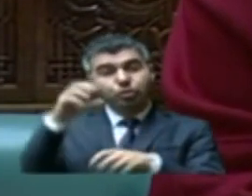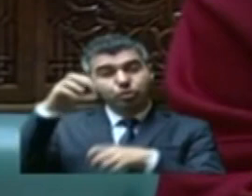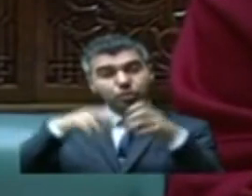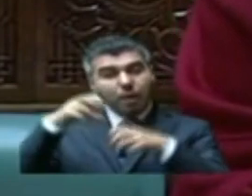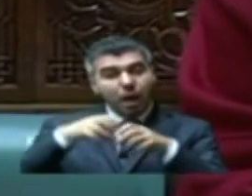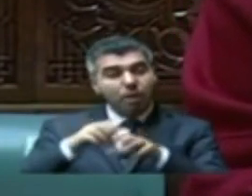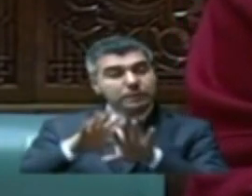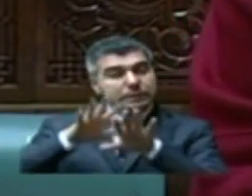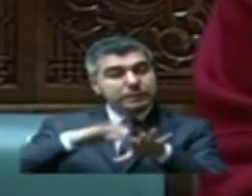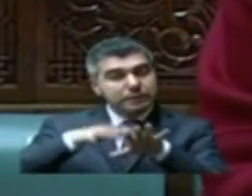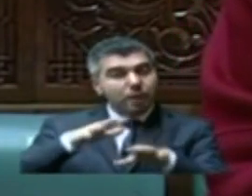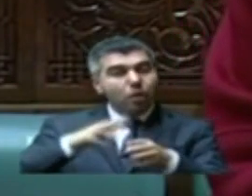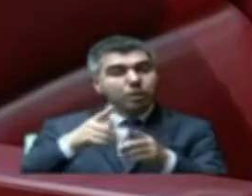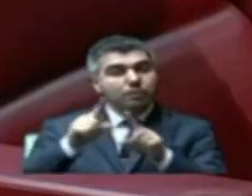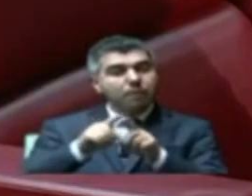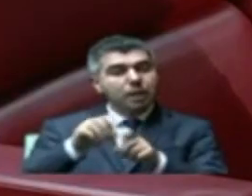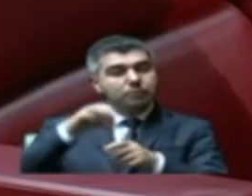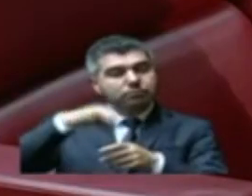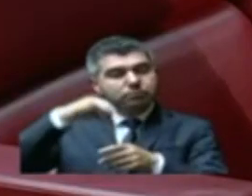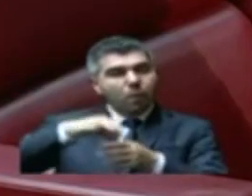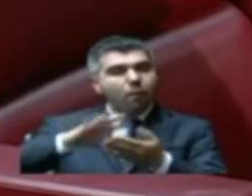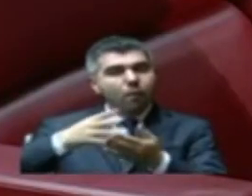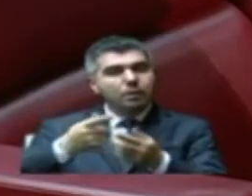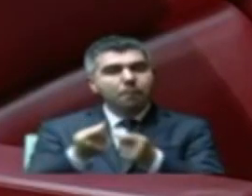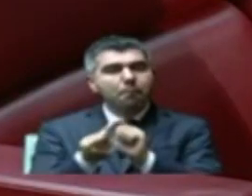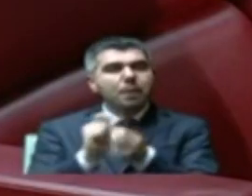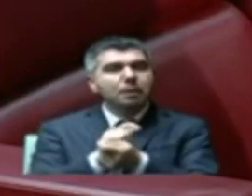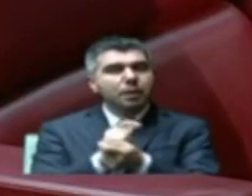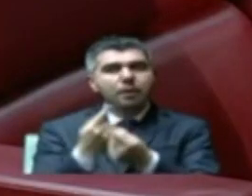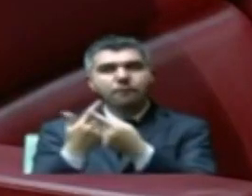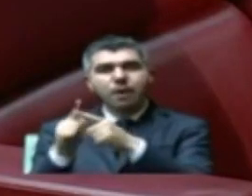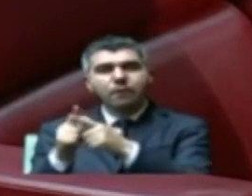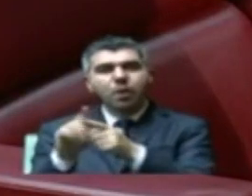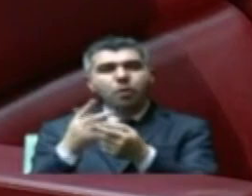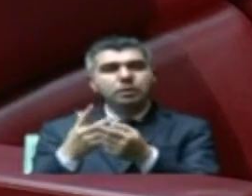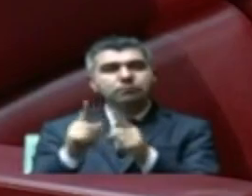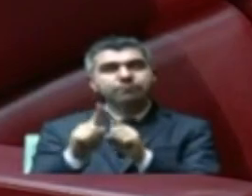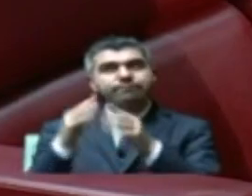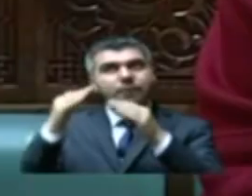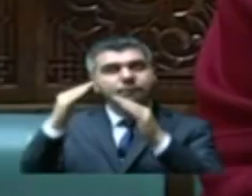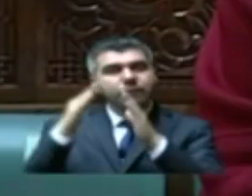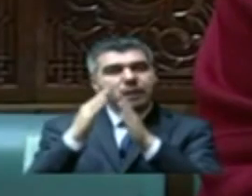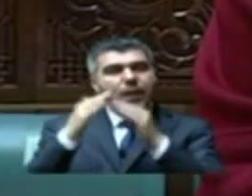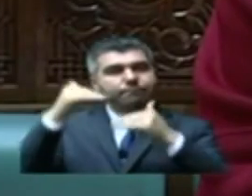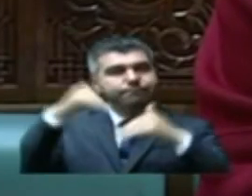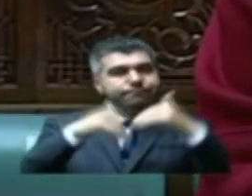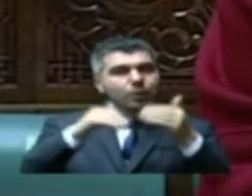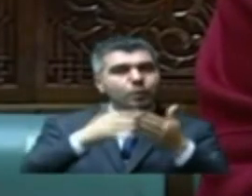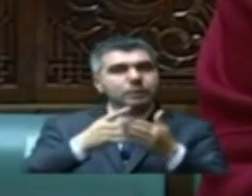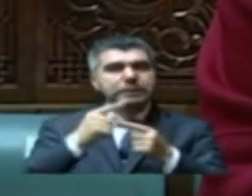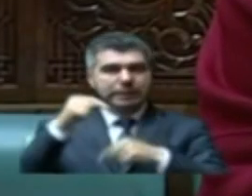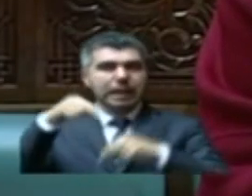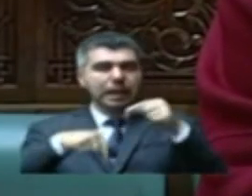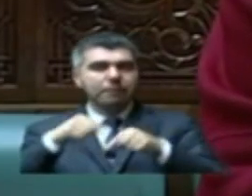جزء كبير من الأمطار وتنظيم سيلانها وتغيير اتجاهها لتفادي الأضرار والخسائر التي تلحق بالسكن